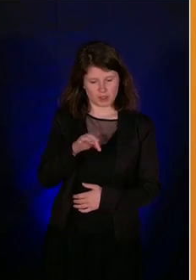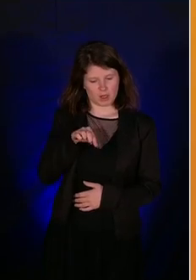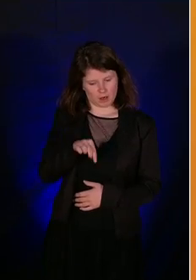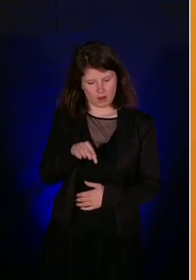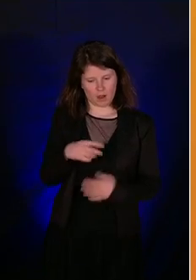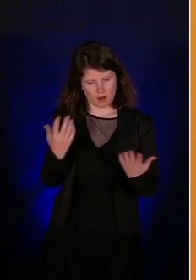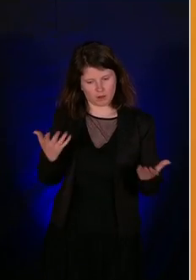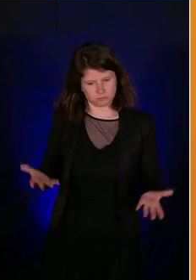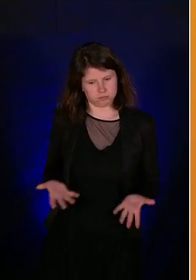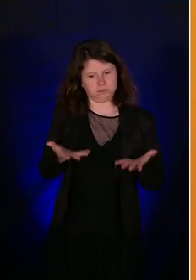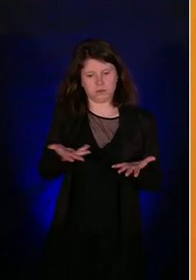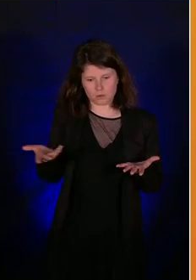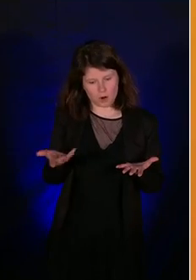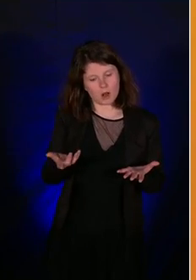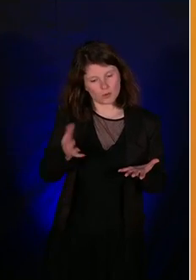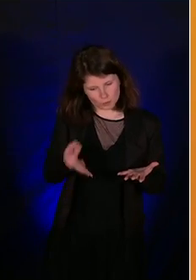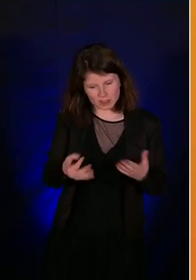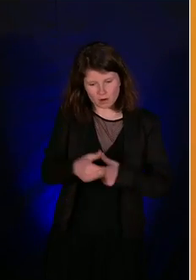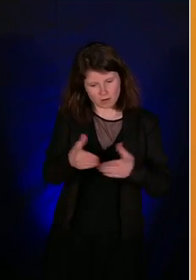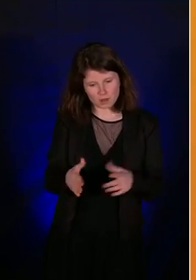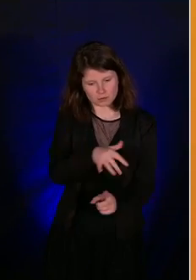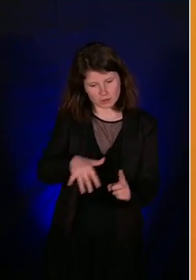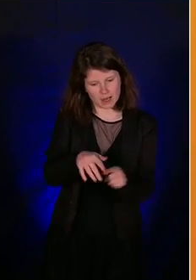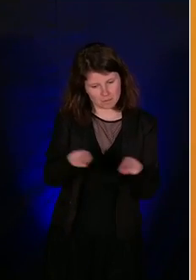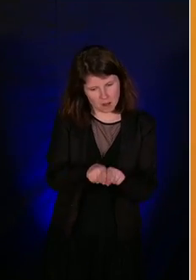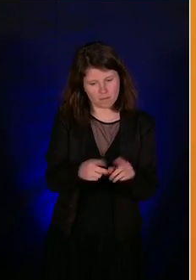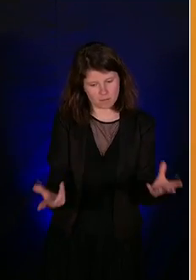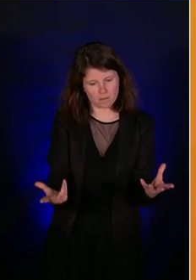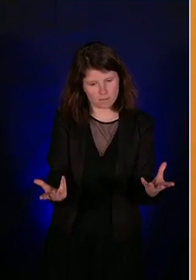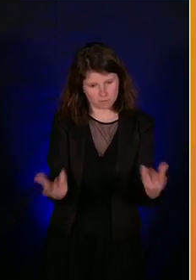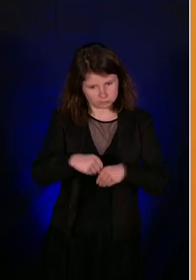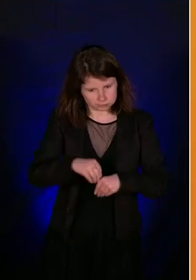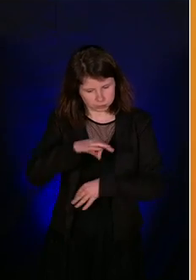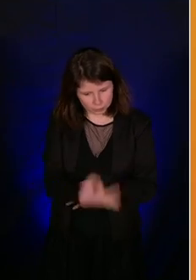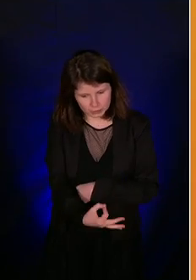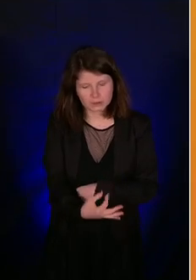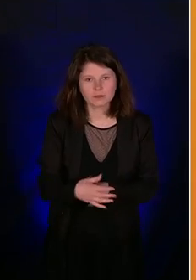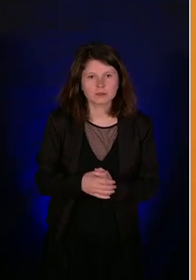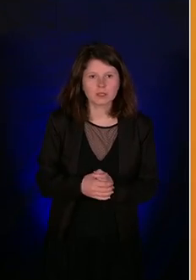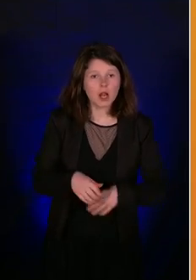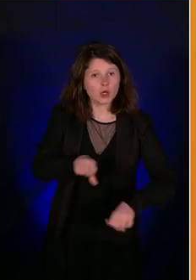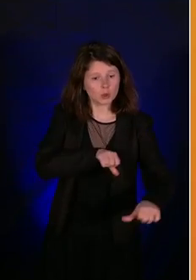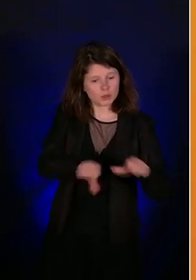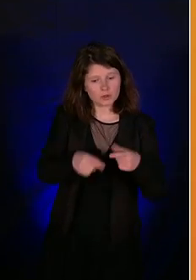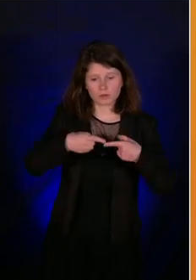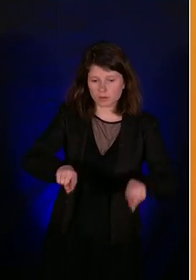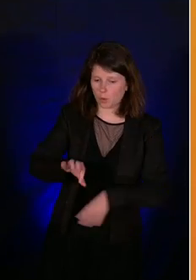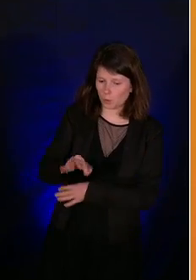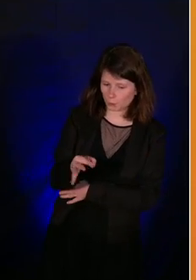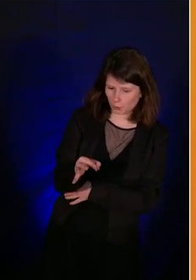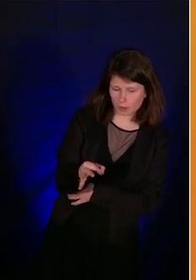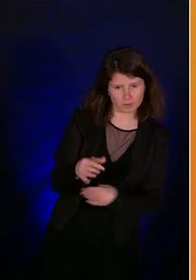d'une même classe sociale que oui même si nos conditions diffèrent nos sorts sont profondément liés et nous devons